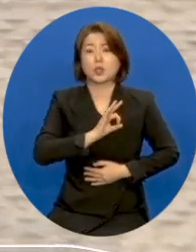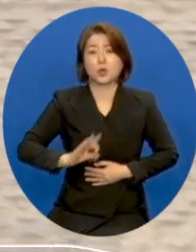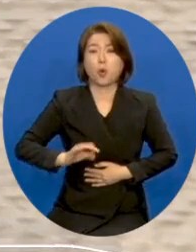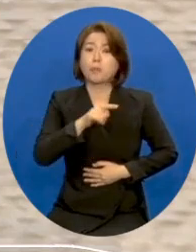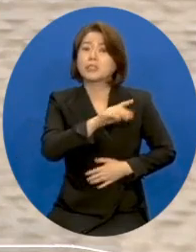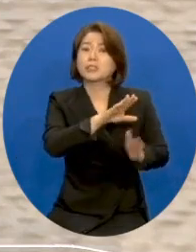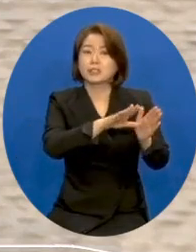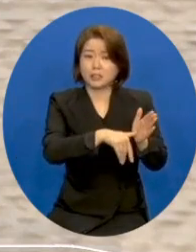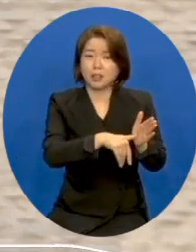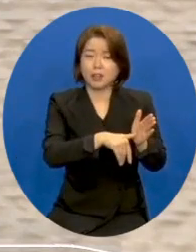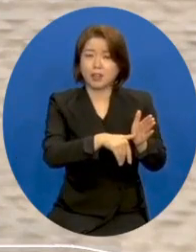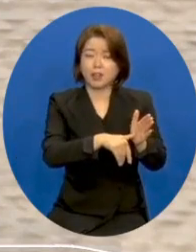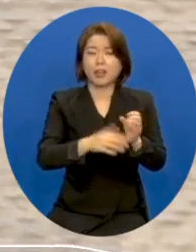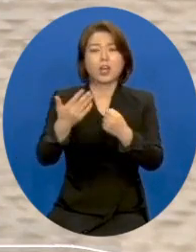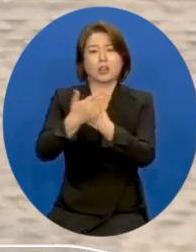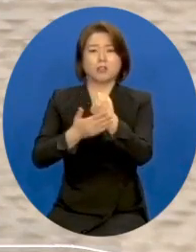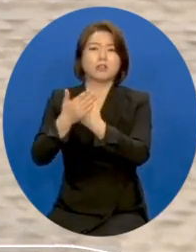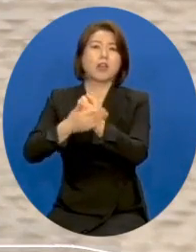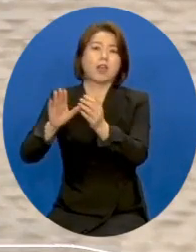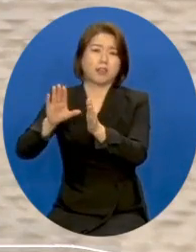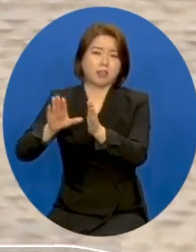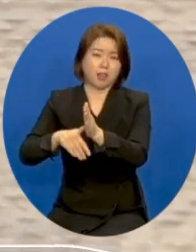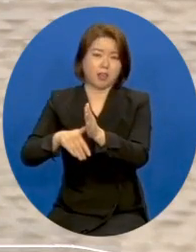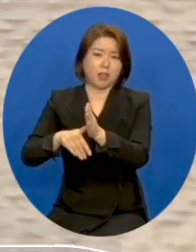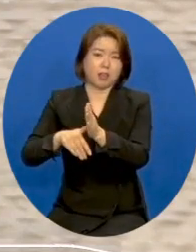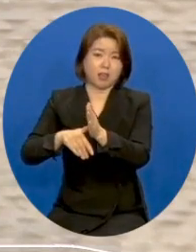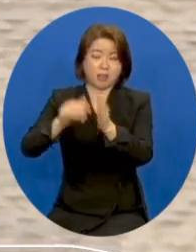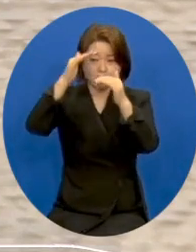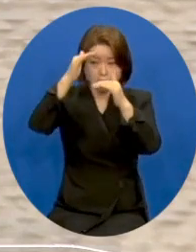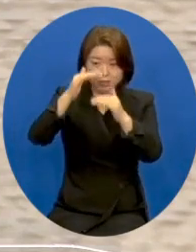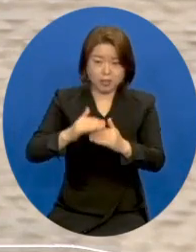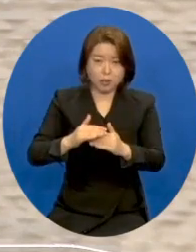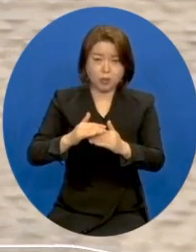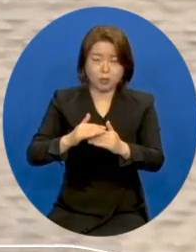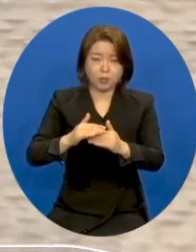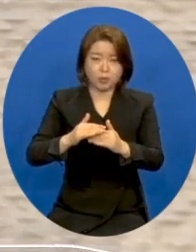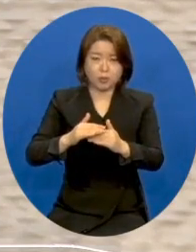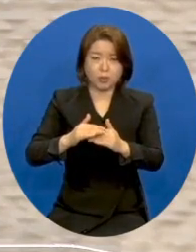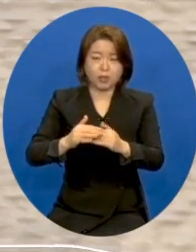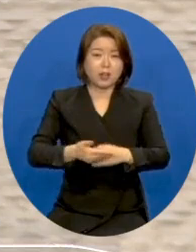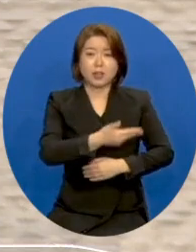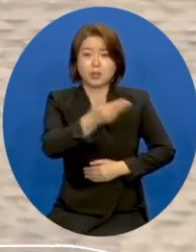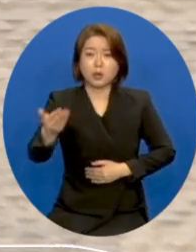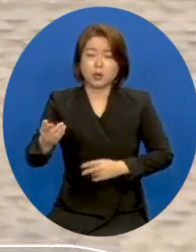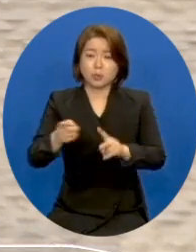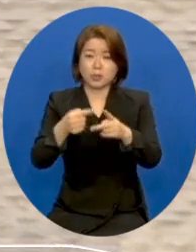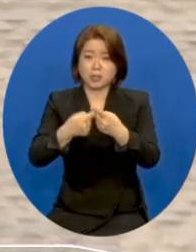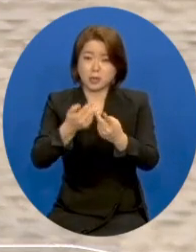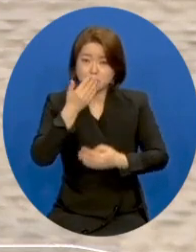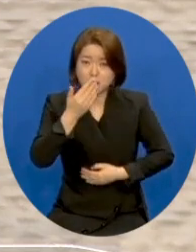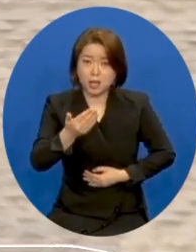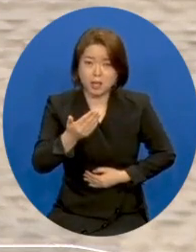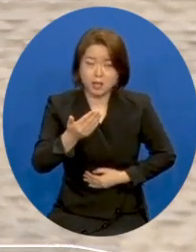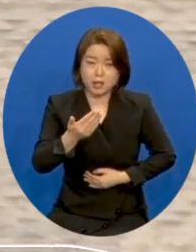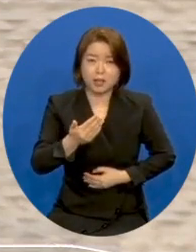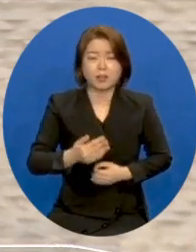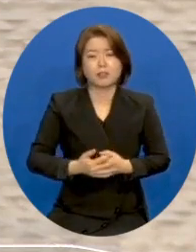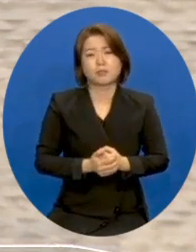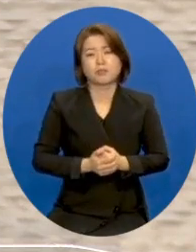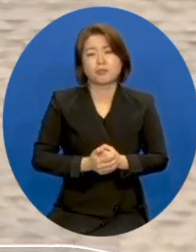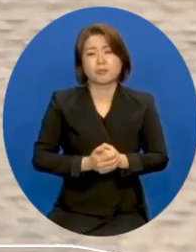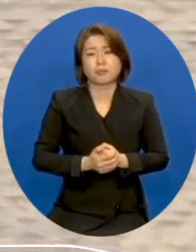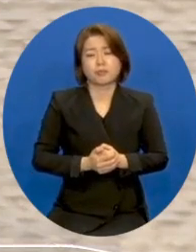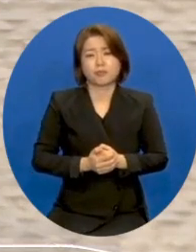그때가 은혜의 때라고 하는 사실을 여러분 이해할 수 있지 않겠습니까?